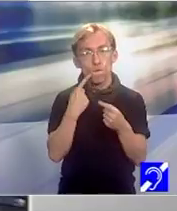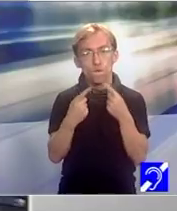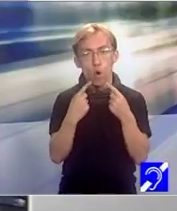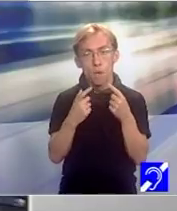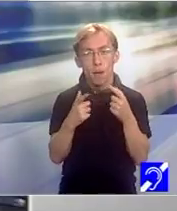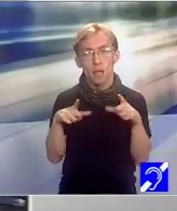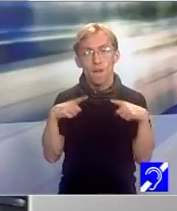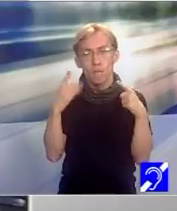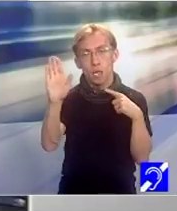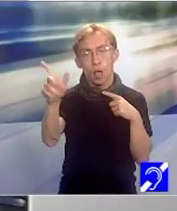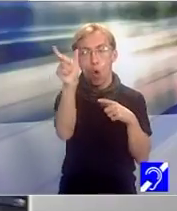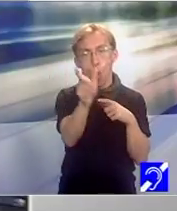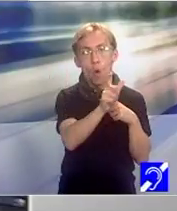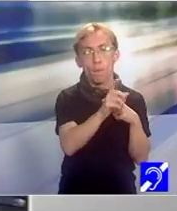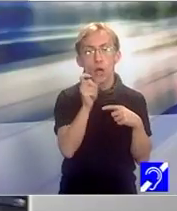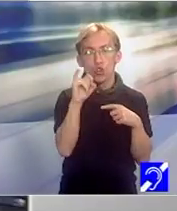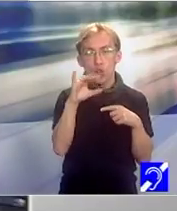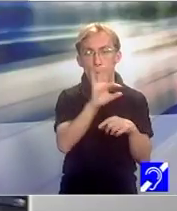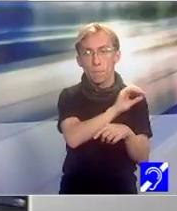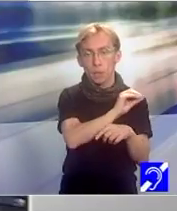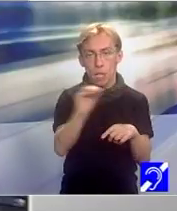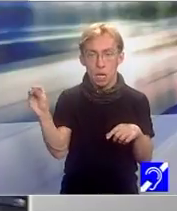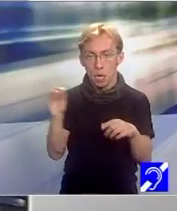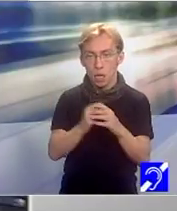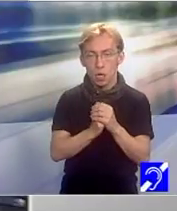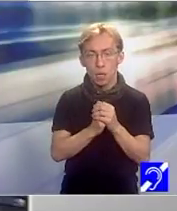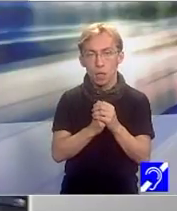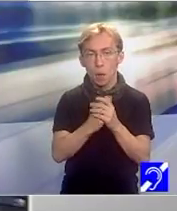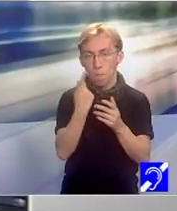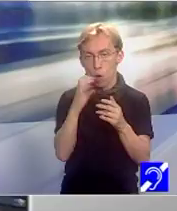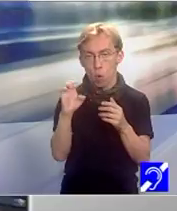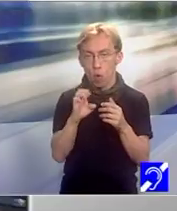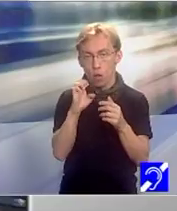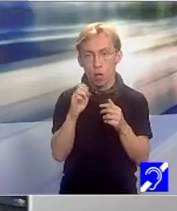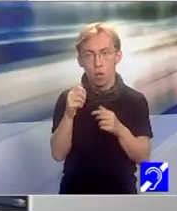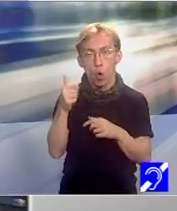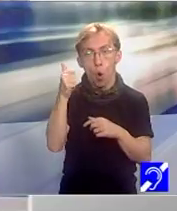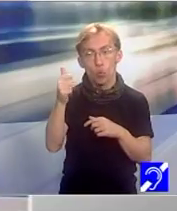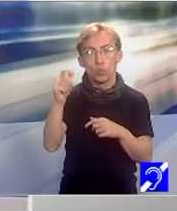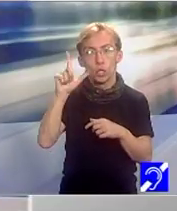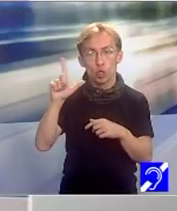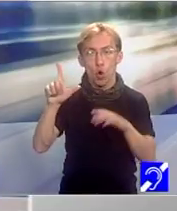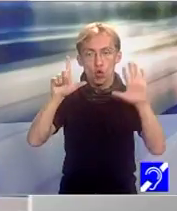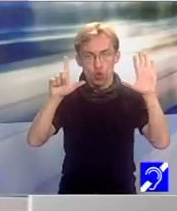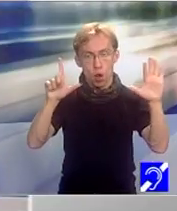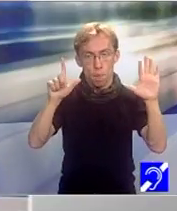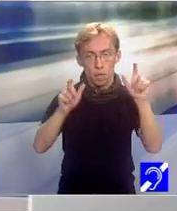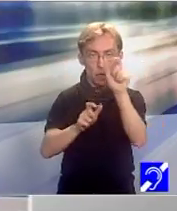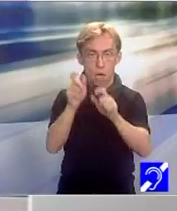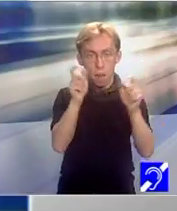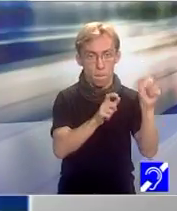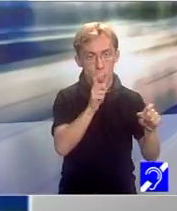Am tras linie și am constatat că pe umerii mei stau 127 de oameni. Telefonul meu